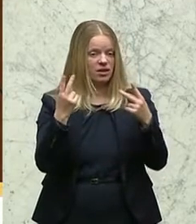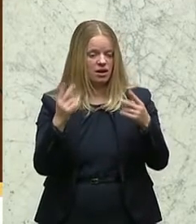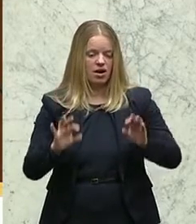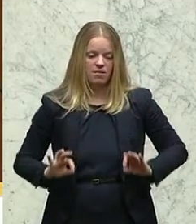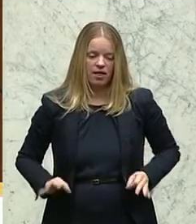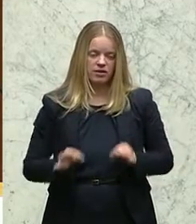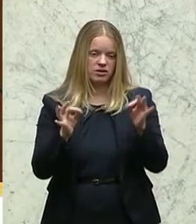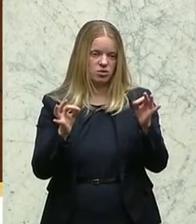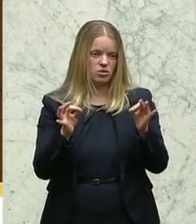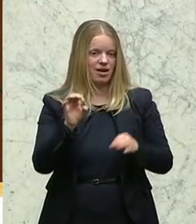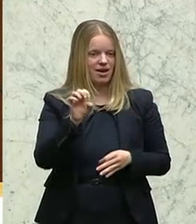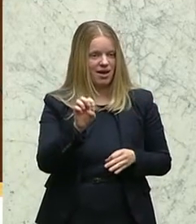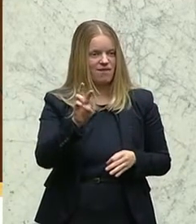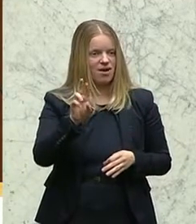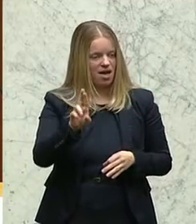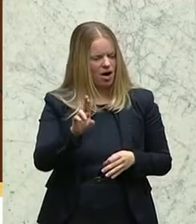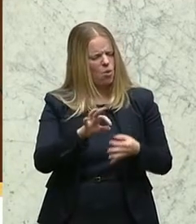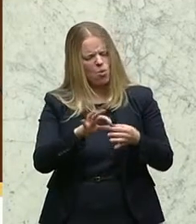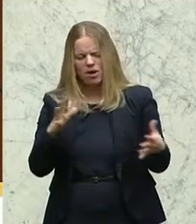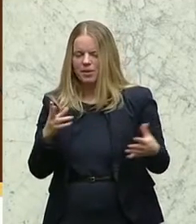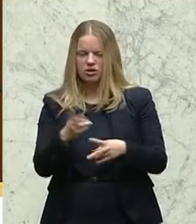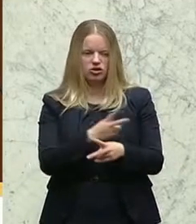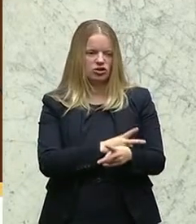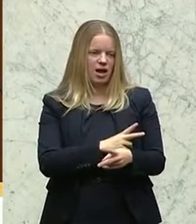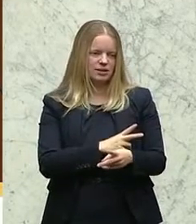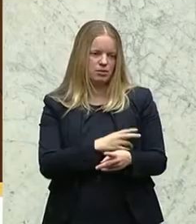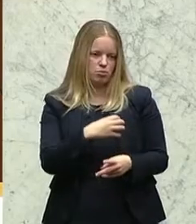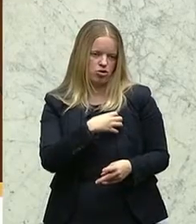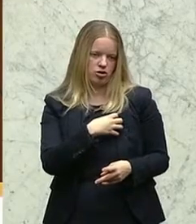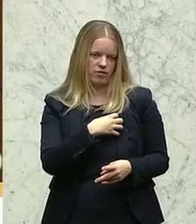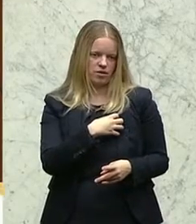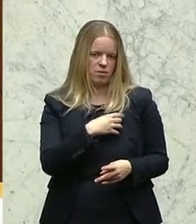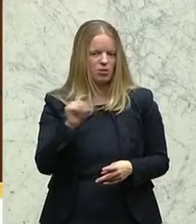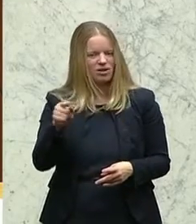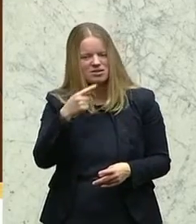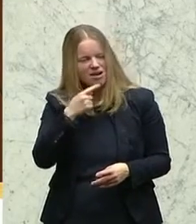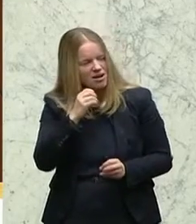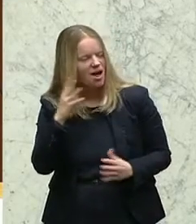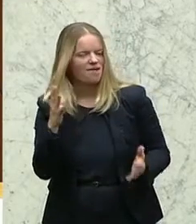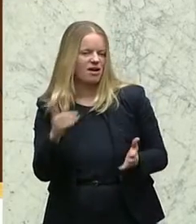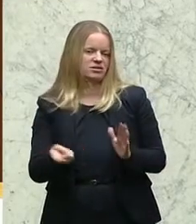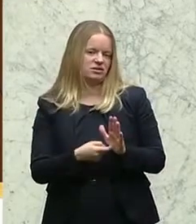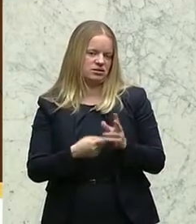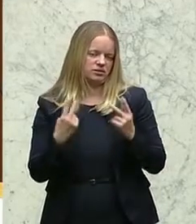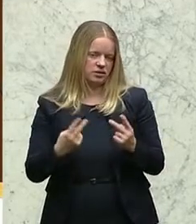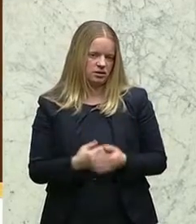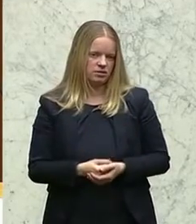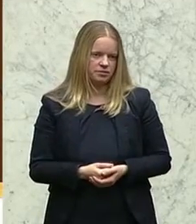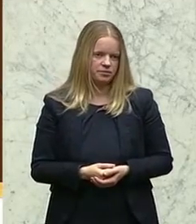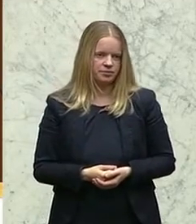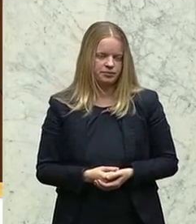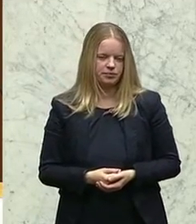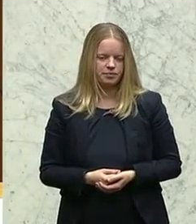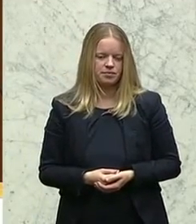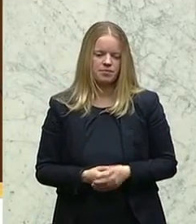einem EWR-Staat, unabhängig von der Staatsbürgerschaft. Das heißt, die befürworten das eindeutig. Noch ein Thema, was aufgetaucht ist, und